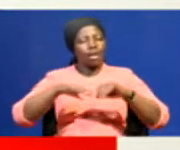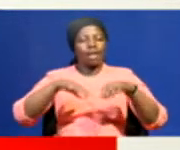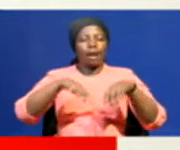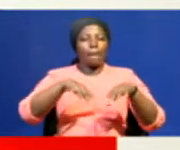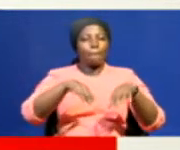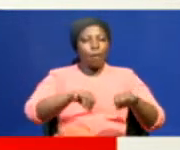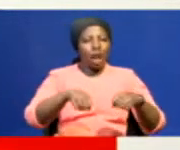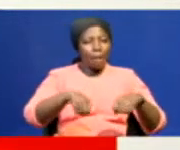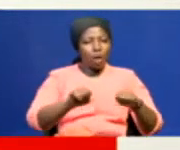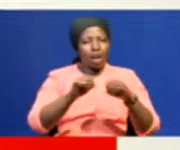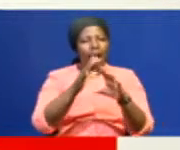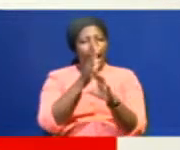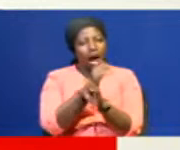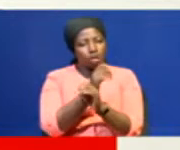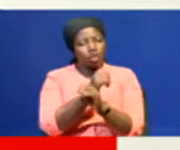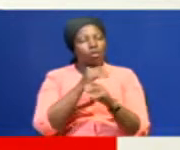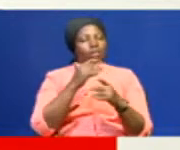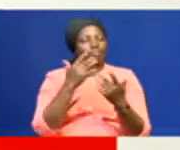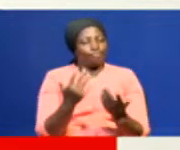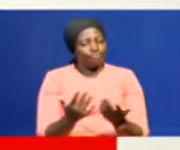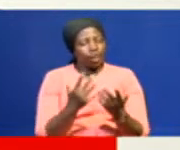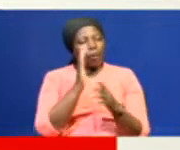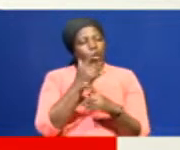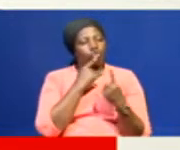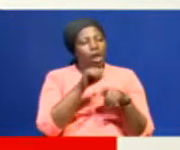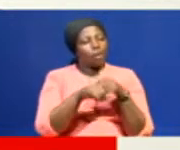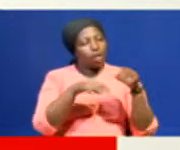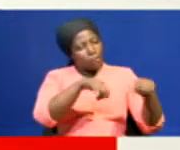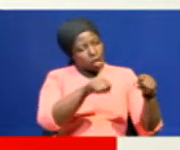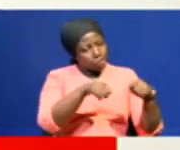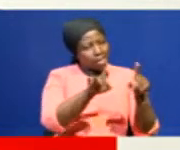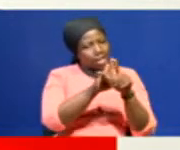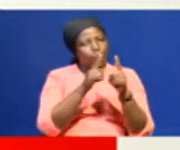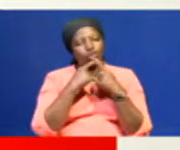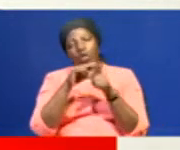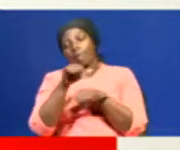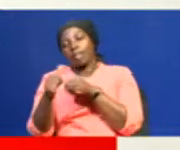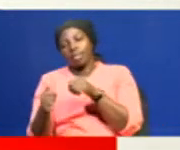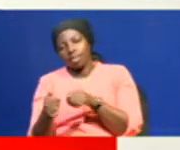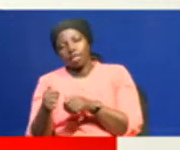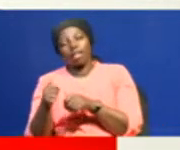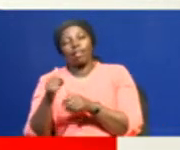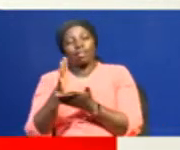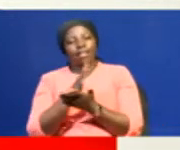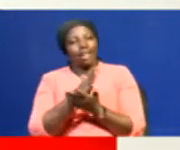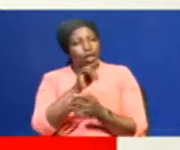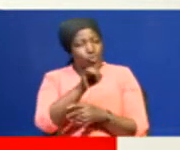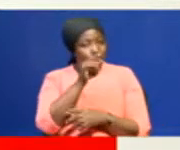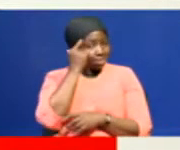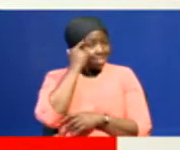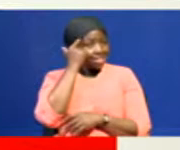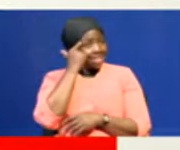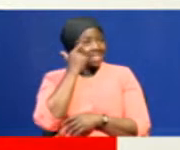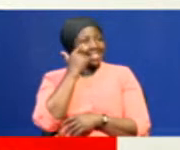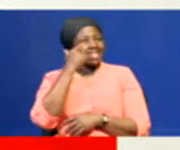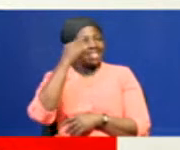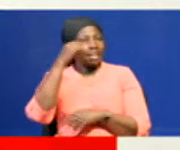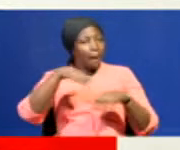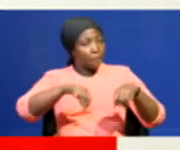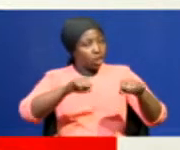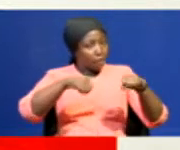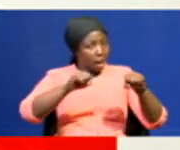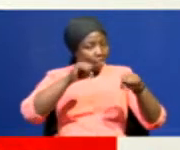kuhusiana na bodaboda, japo tutagusia pia sekta nyingine. Je, unadhani manufaa ya ujio wa pikipiki za umeme ambazo